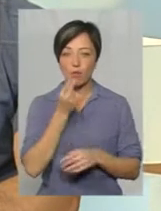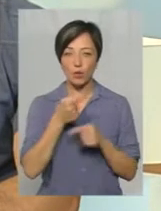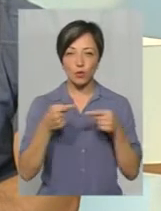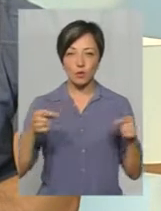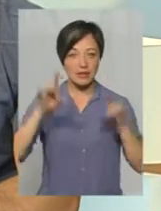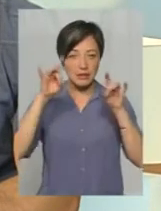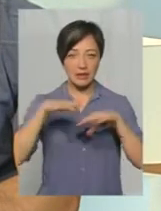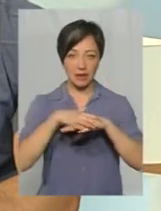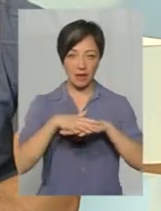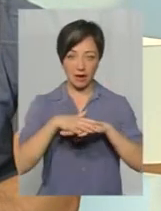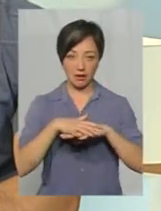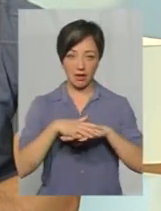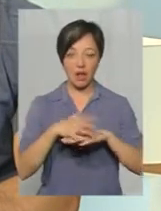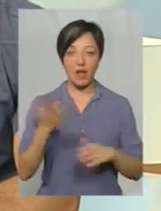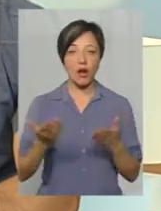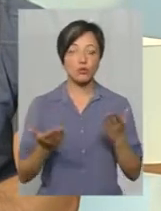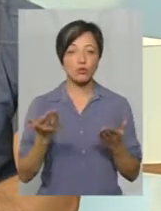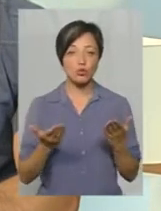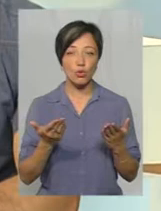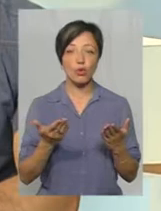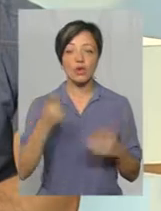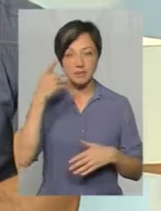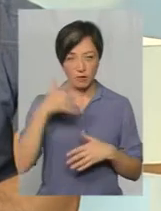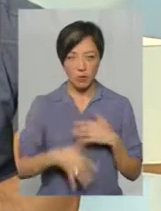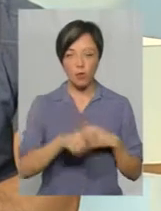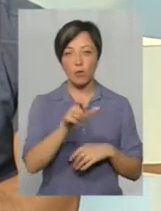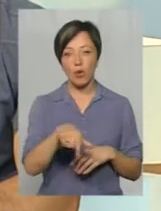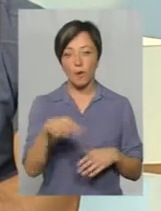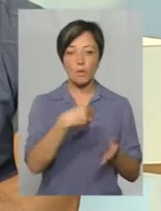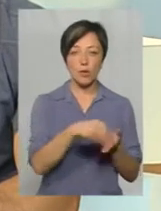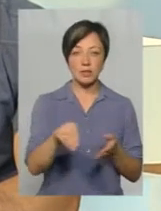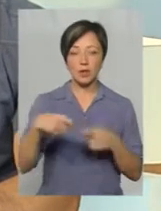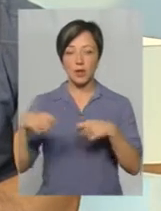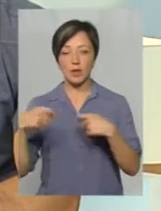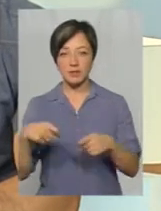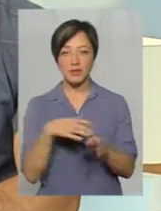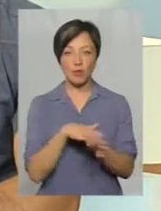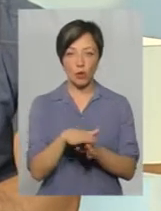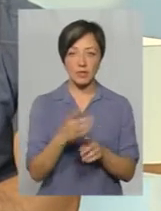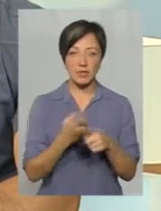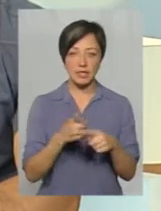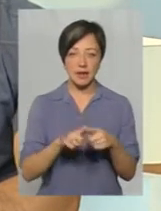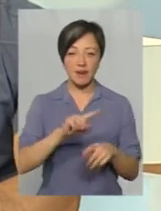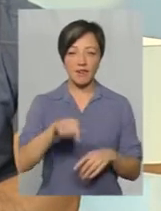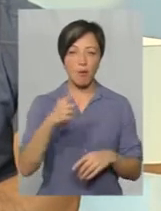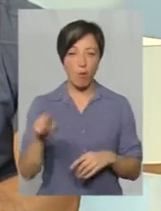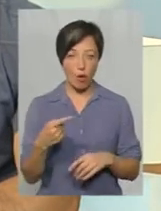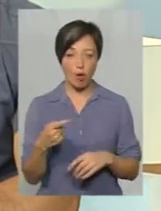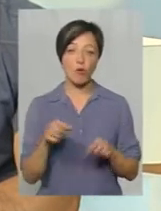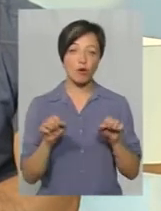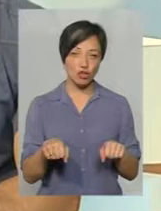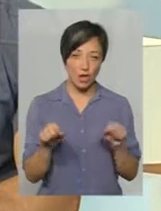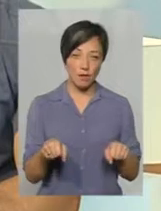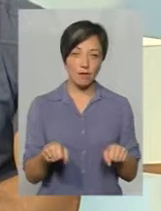на стихійних ринках. Якщо свідомо будуть і продавці, і покупці дотримуватись цих вимог, то,